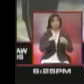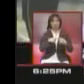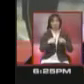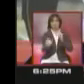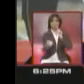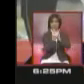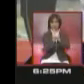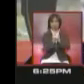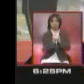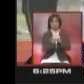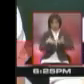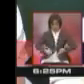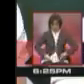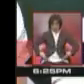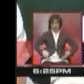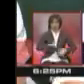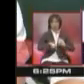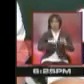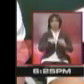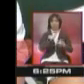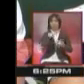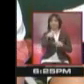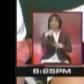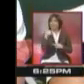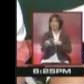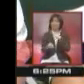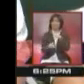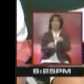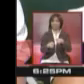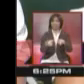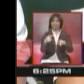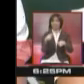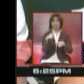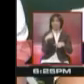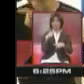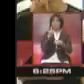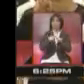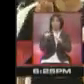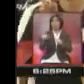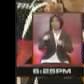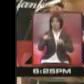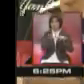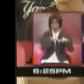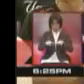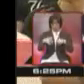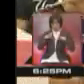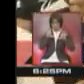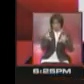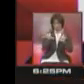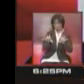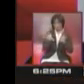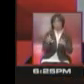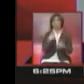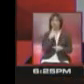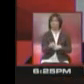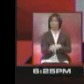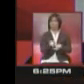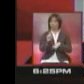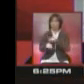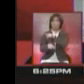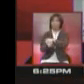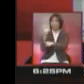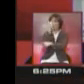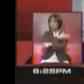lang habang si Moy raw ang nagsalita tungkol sa laki ng kanyang dibdib. Sabi pa ni Girado sa kanyang tweet, dapat magpaalam si Ramos